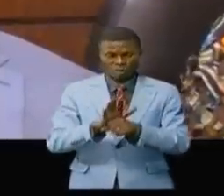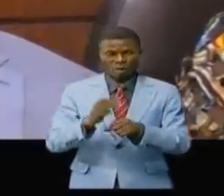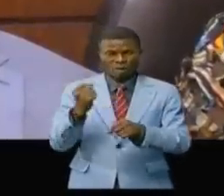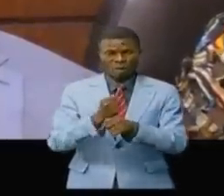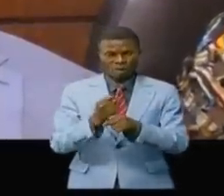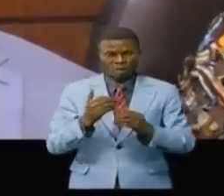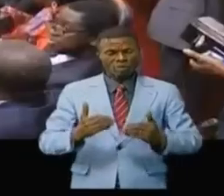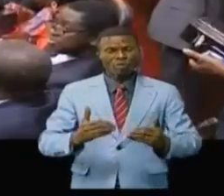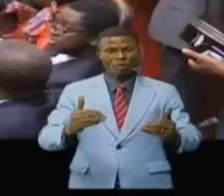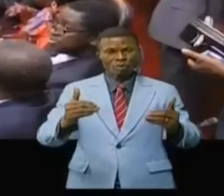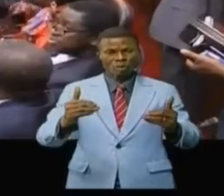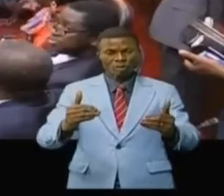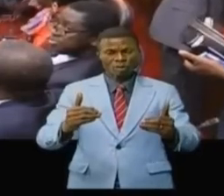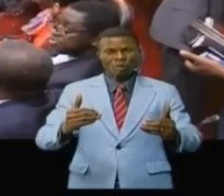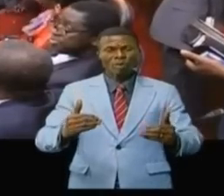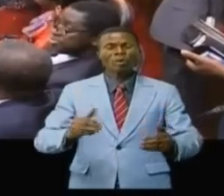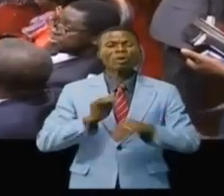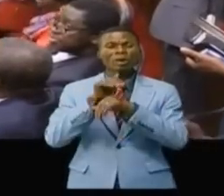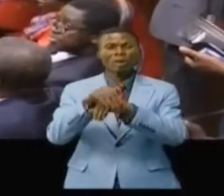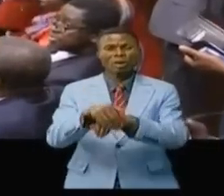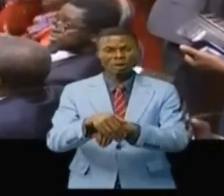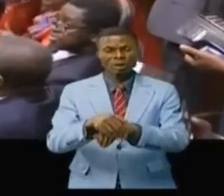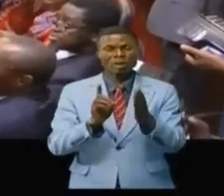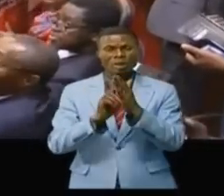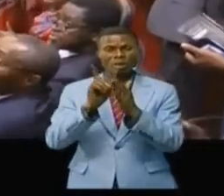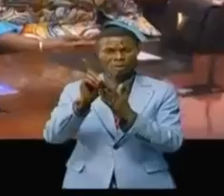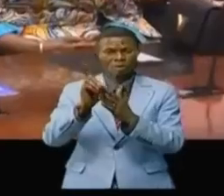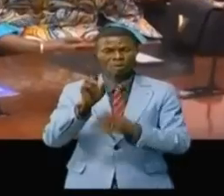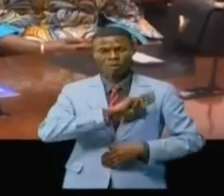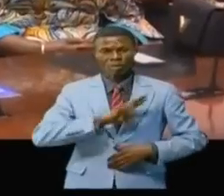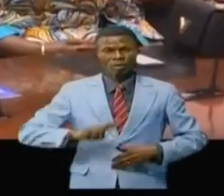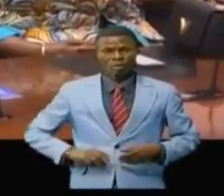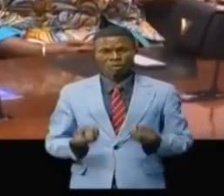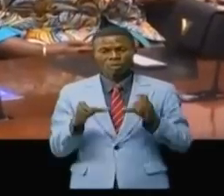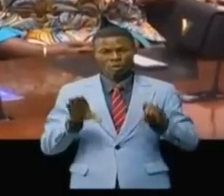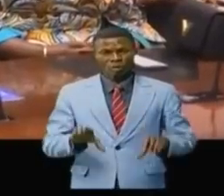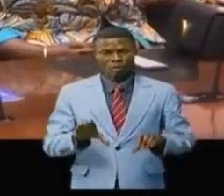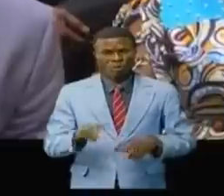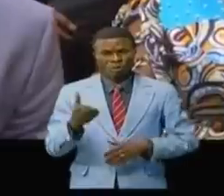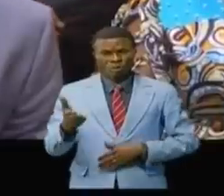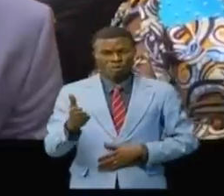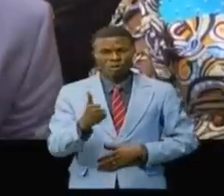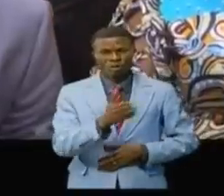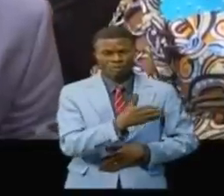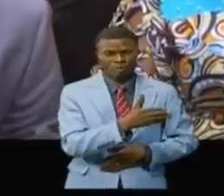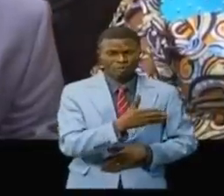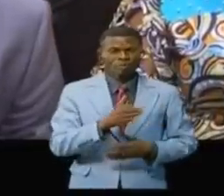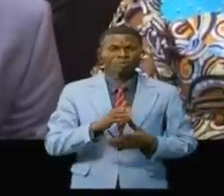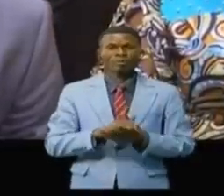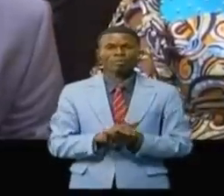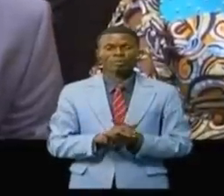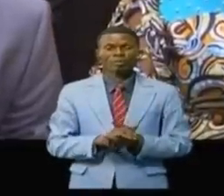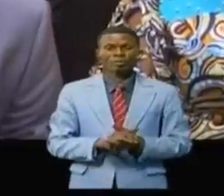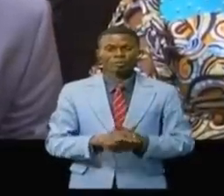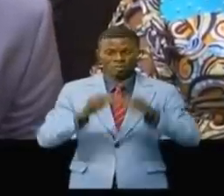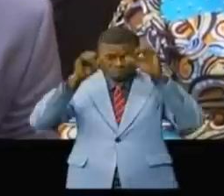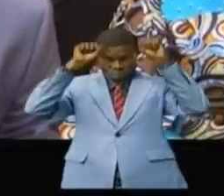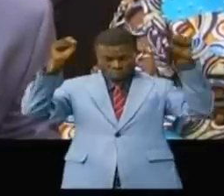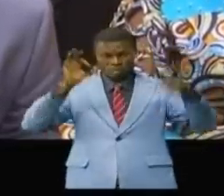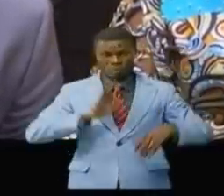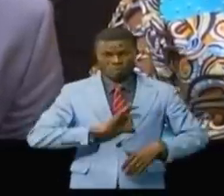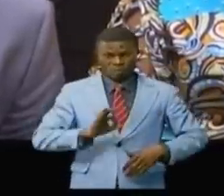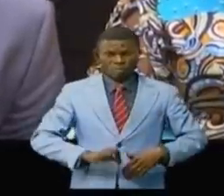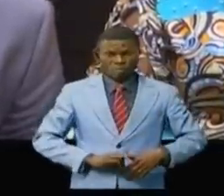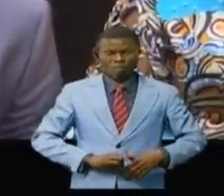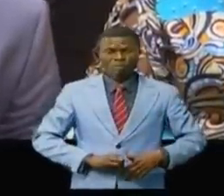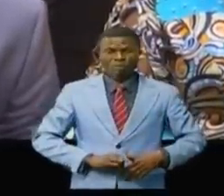la continuité de jouer sa partition dans le développement de la République démocratique du Congo. Le chef de l'État a